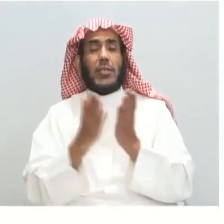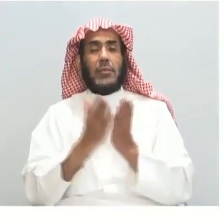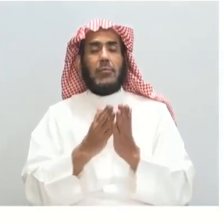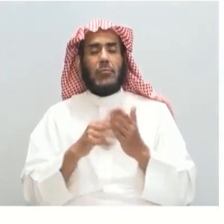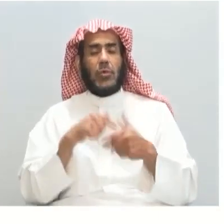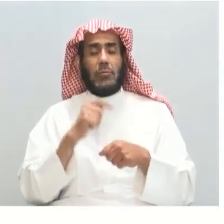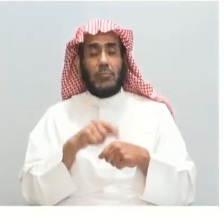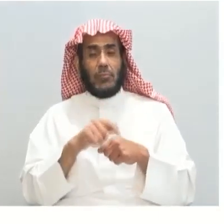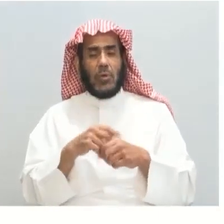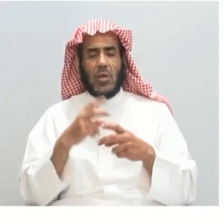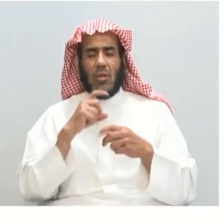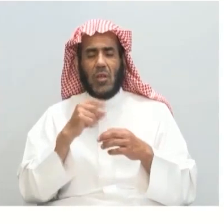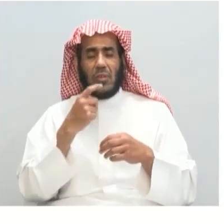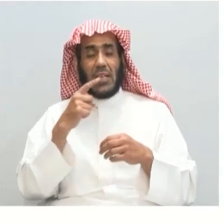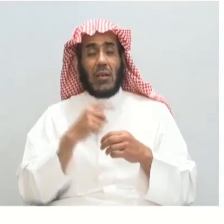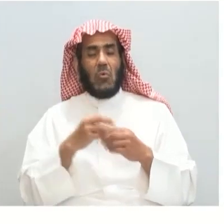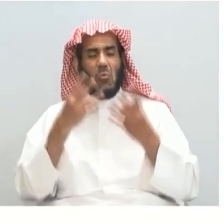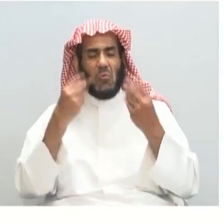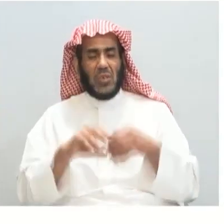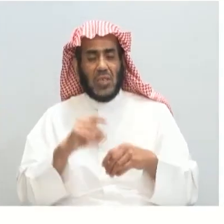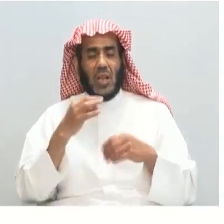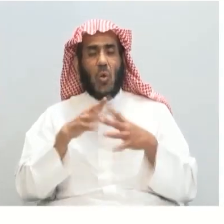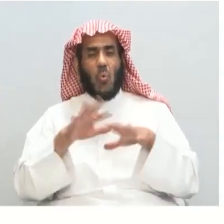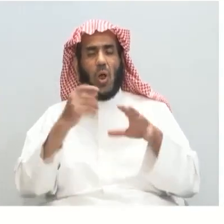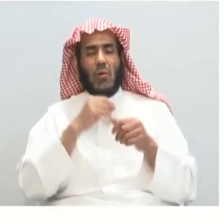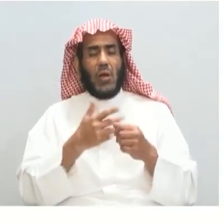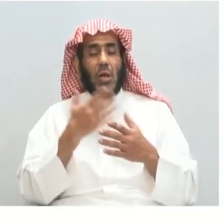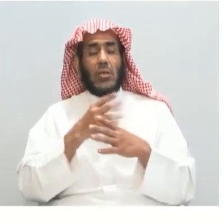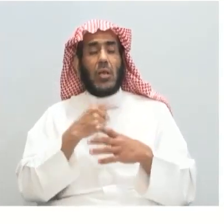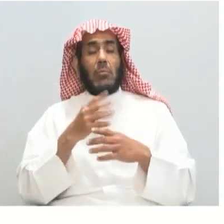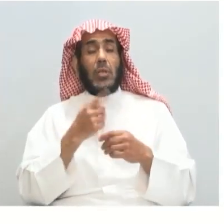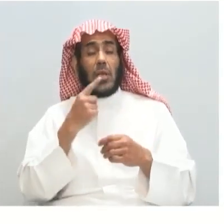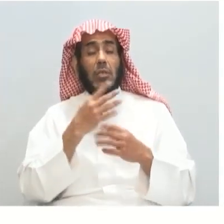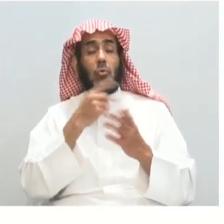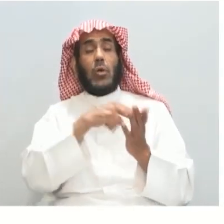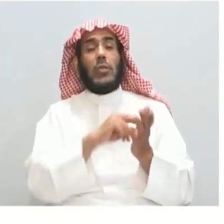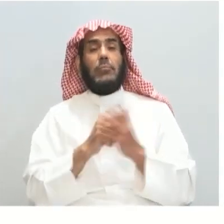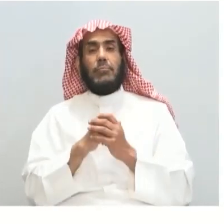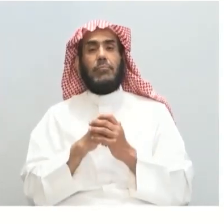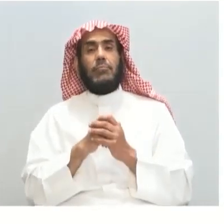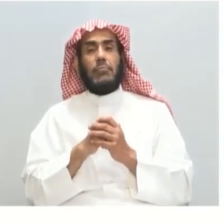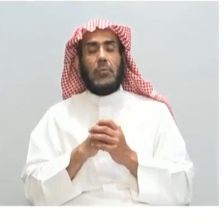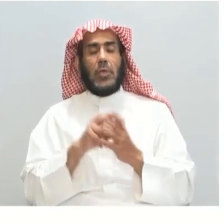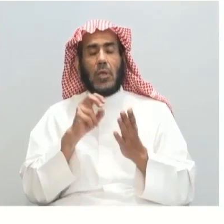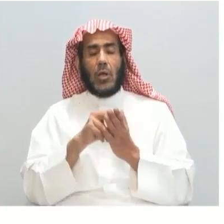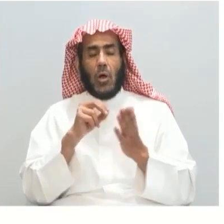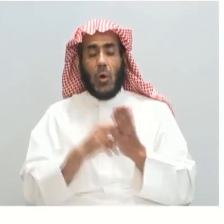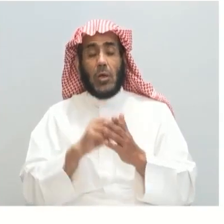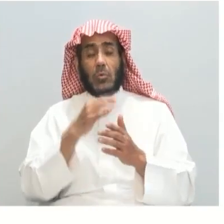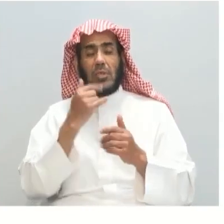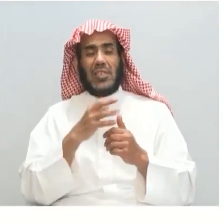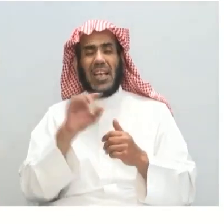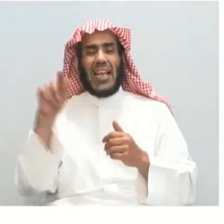وحينما ضعفت السليقه وفشل لحن احتاج العرب الى دراسه لغتهم القواعد والسليق ما